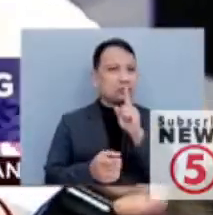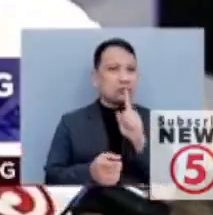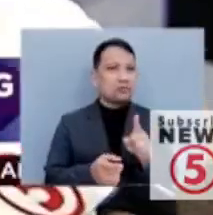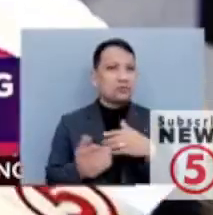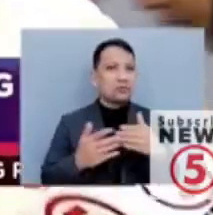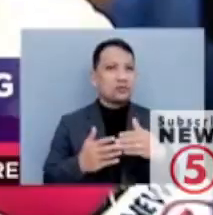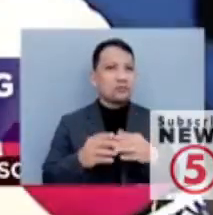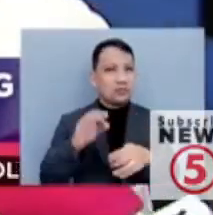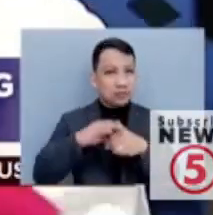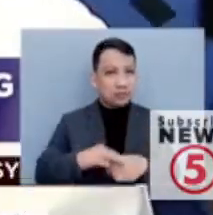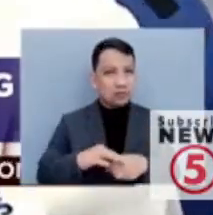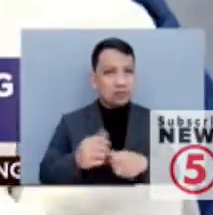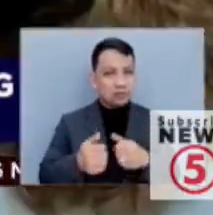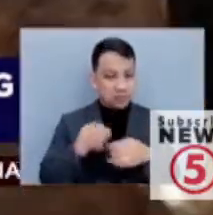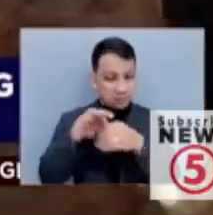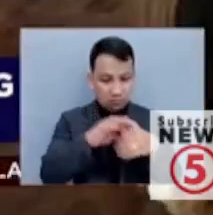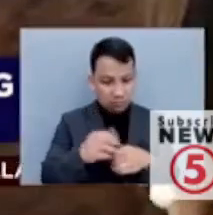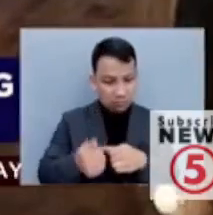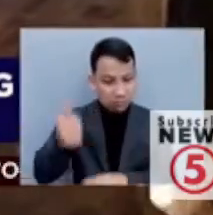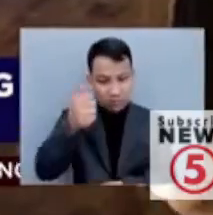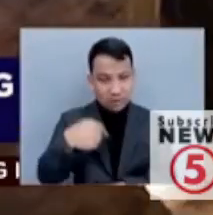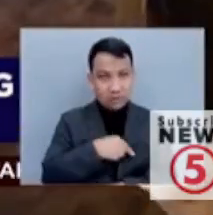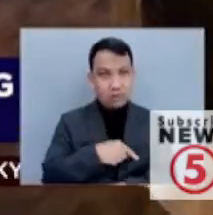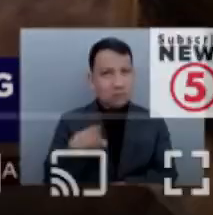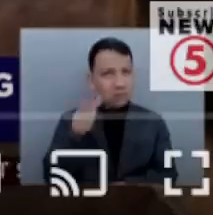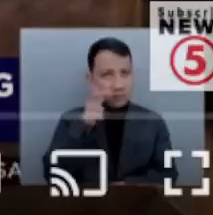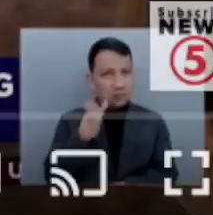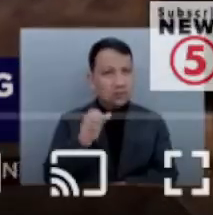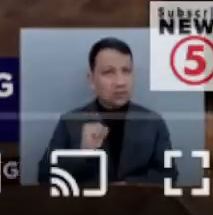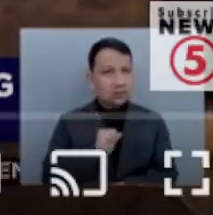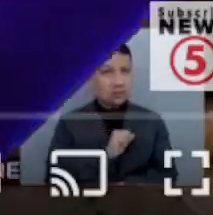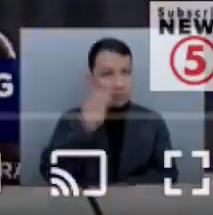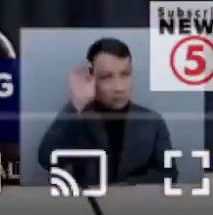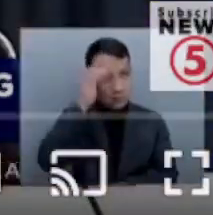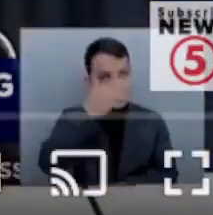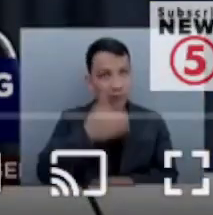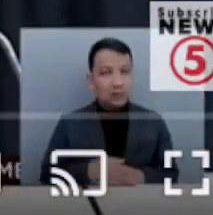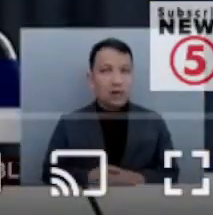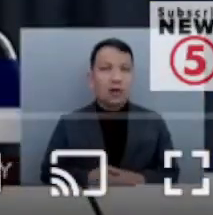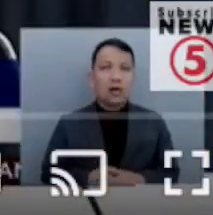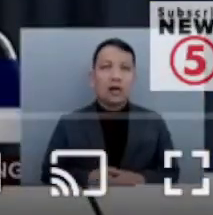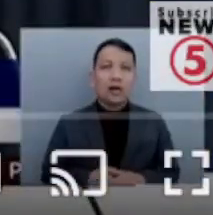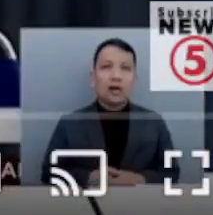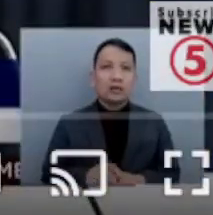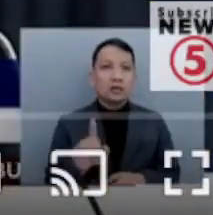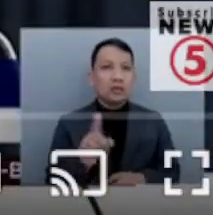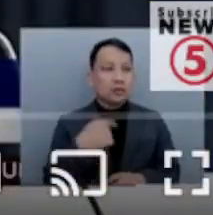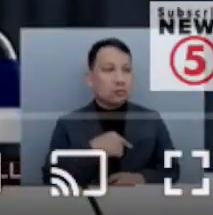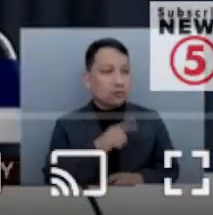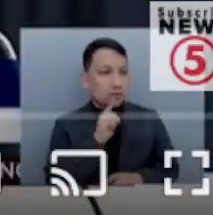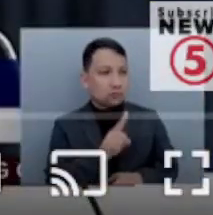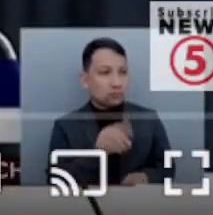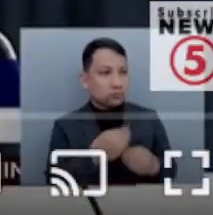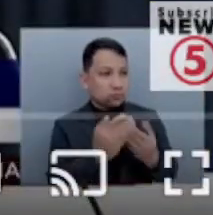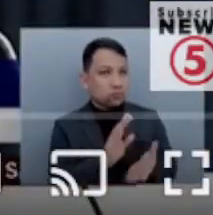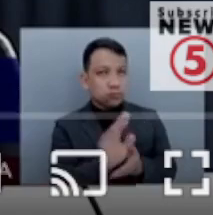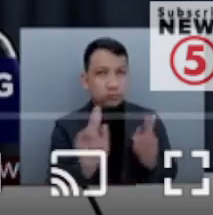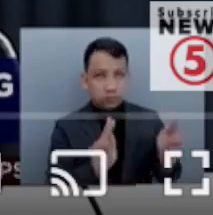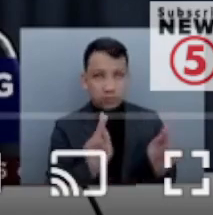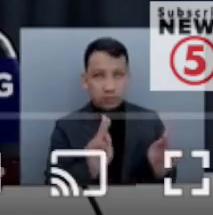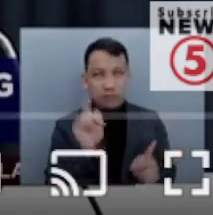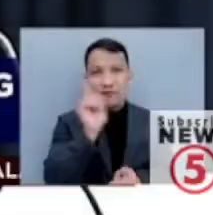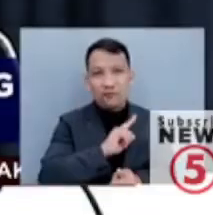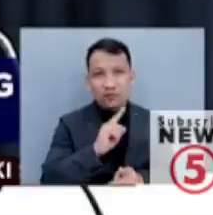pagdating sa botohan ay mananalo tayo. Pakinggan lang natin to, Bok, tong pahayag ni Senator Alan Cayetano. We're not supposed to give our people false hopes